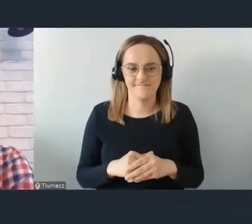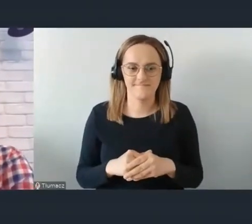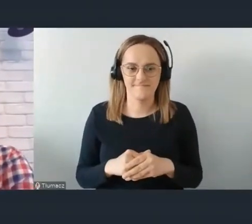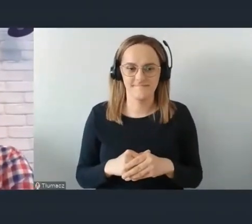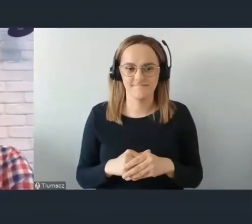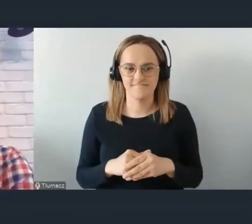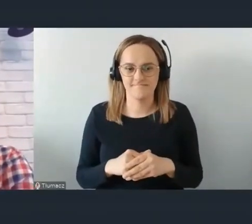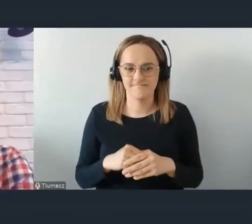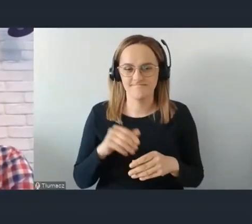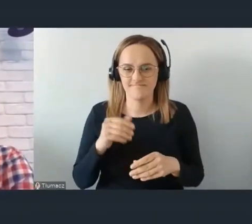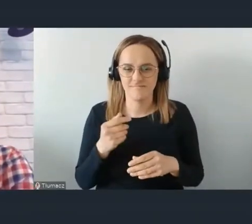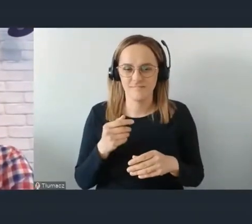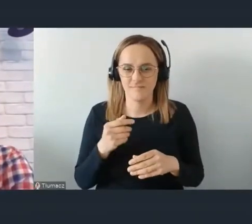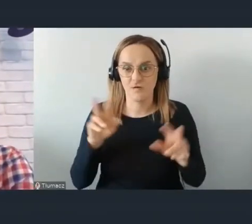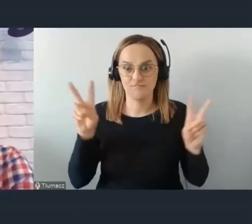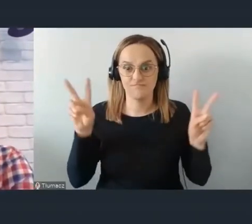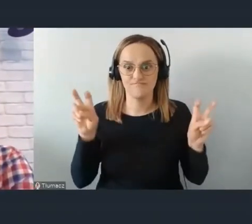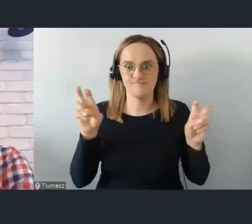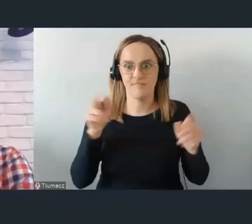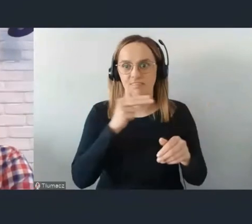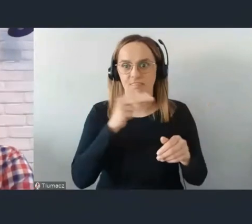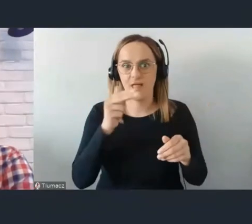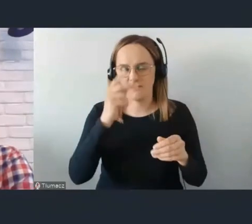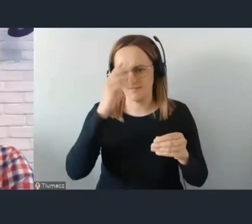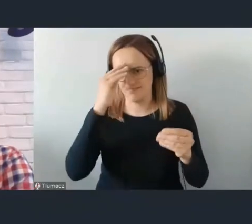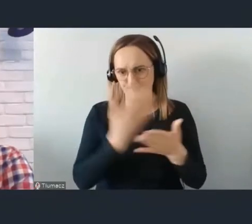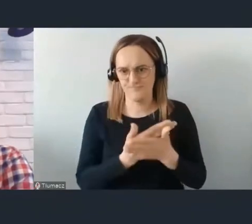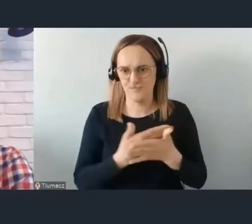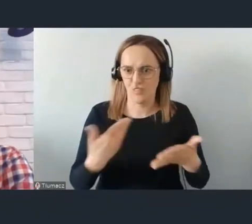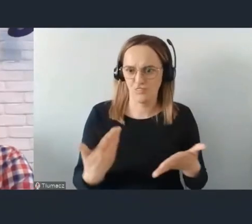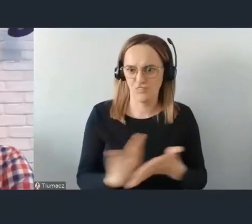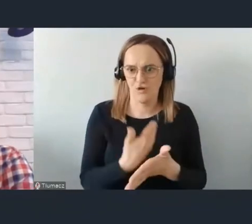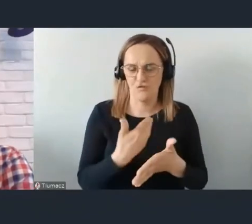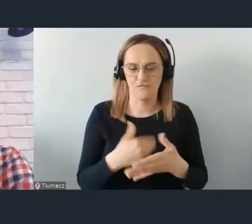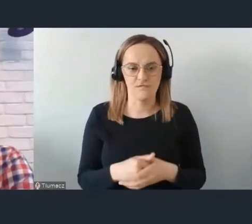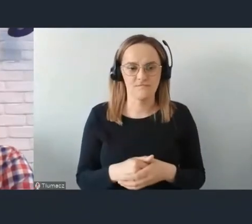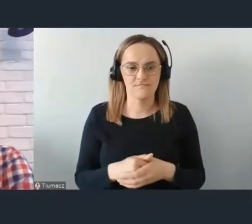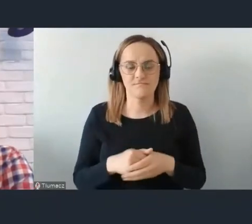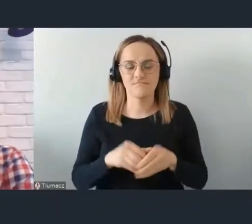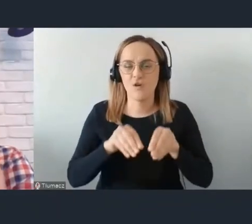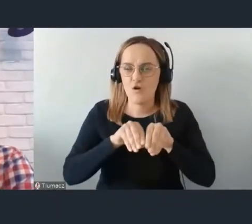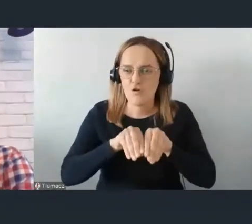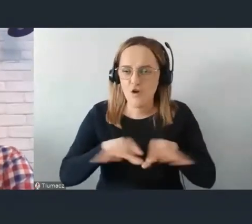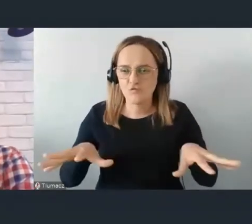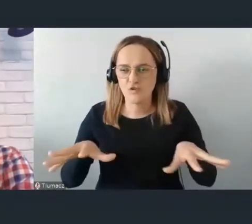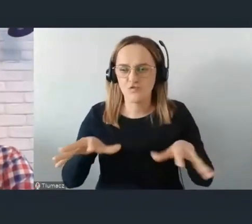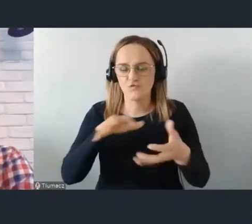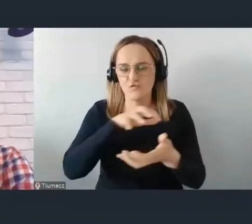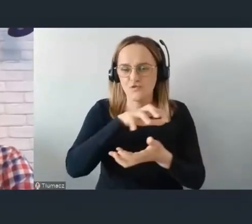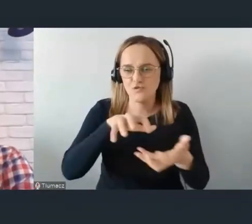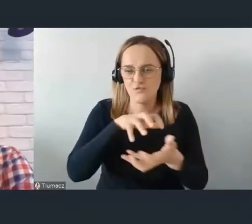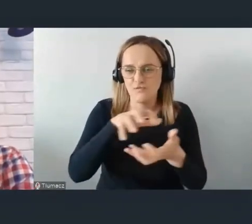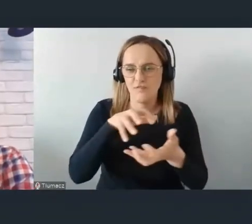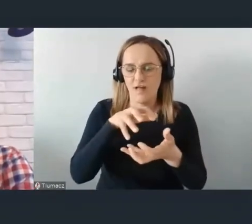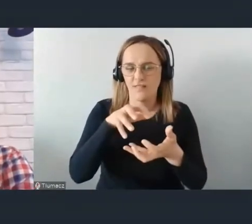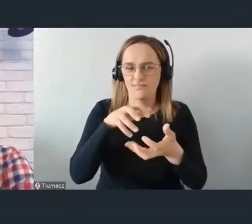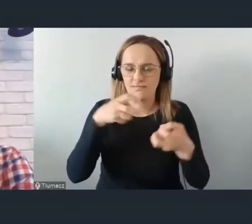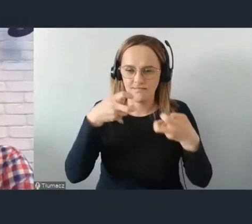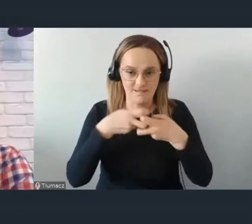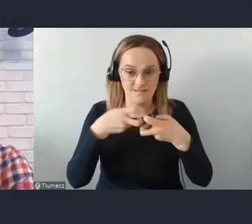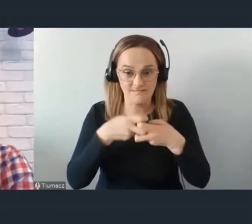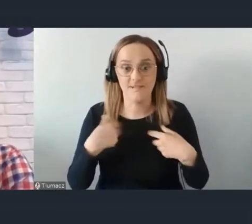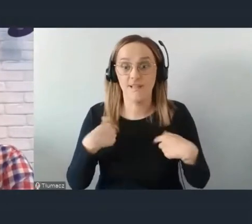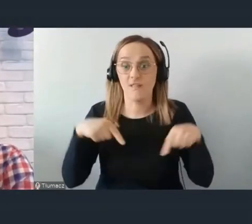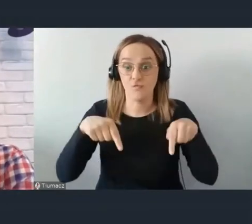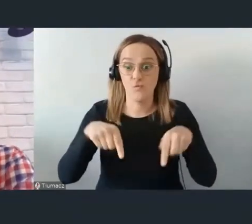i takim futurystycznym temacie, jakim jest wirtualna i rozszerzona rzeczywistość. Ale z tego miejsca